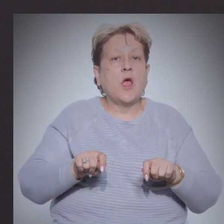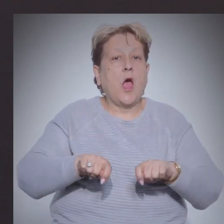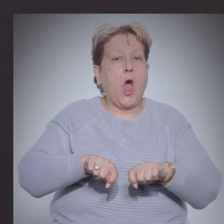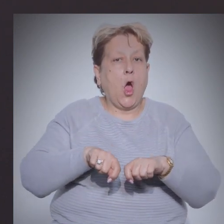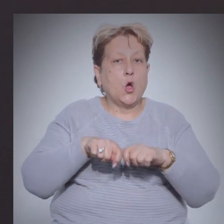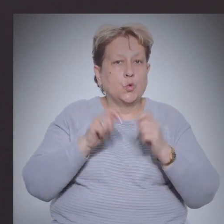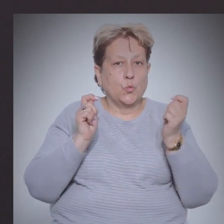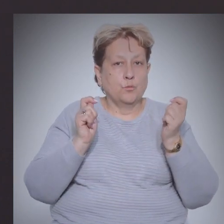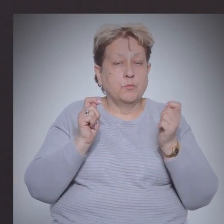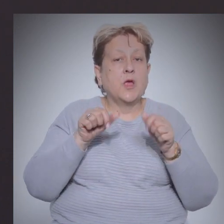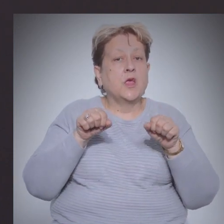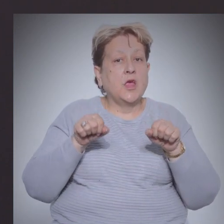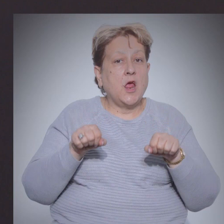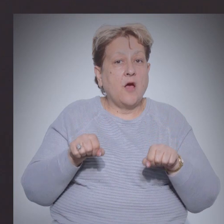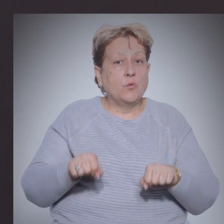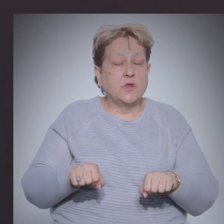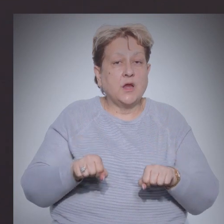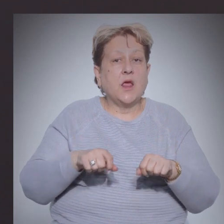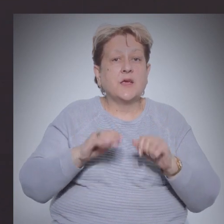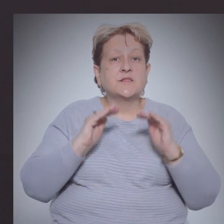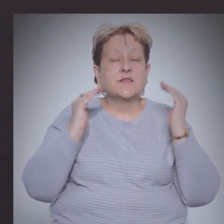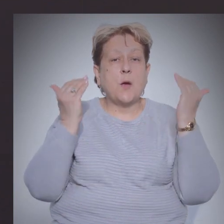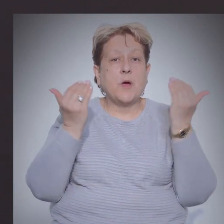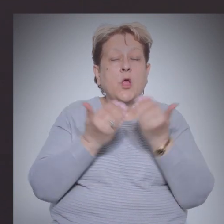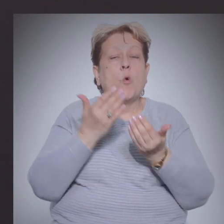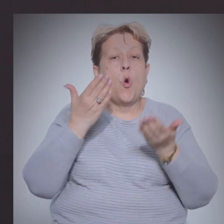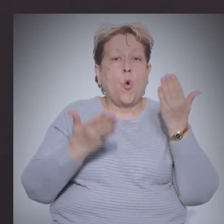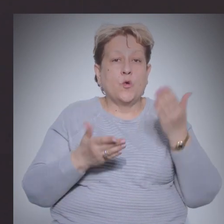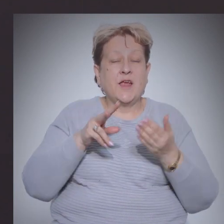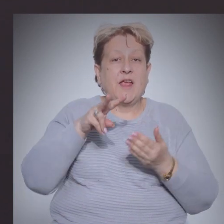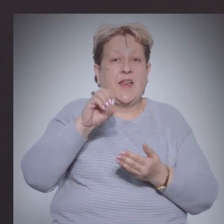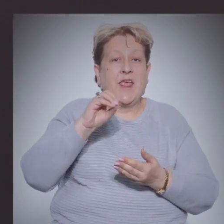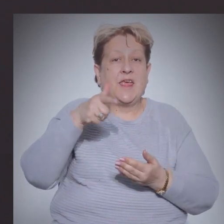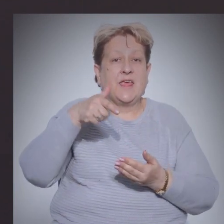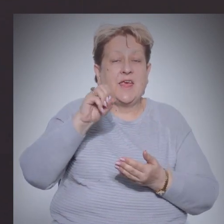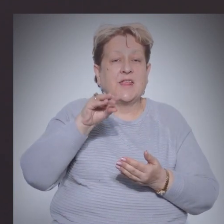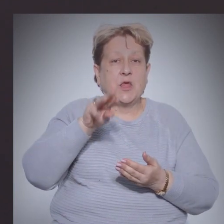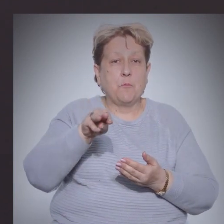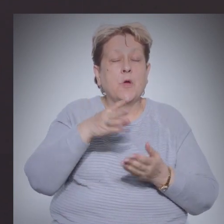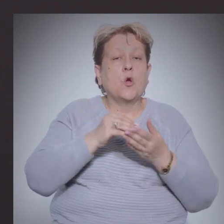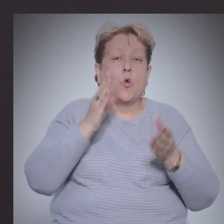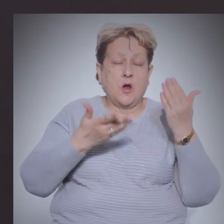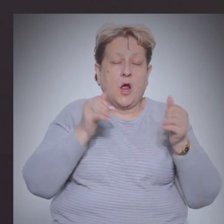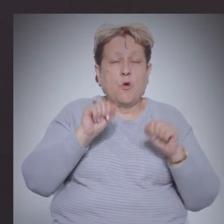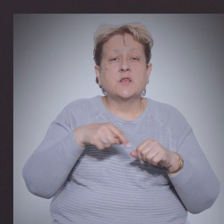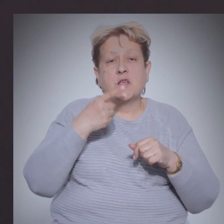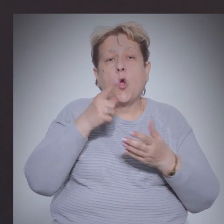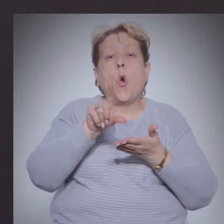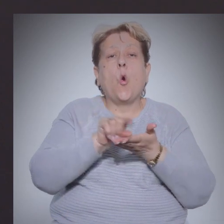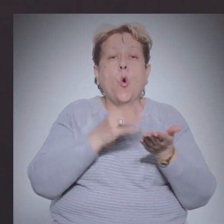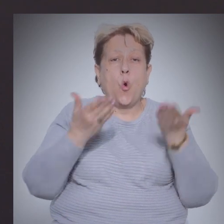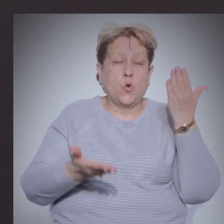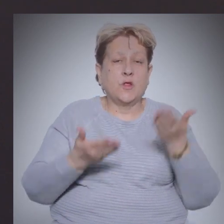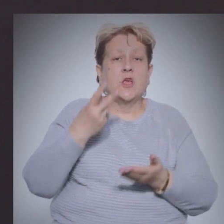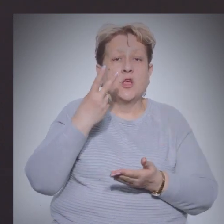իրավունքների խաղթում։ Իրավունքների սամանապակման օրինակ, այս լեգիտիմ սամանապակման օրինակ կարել է